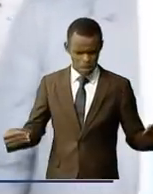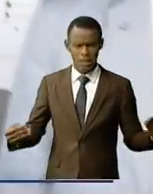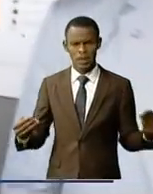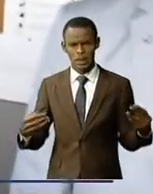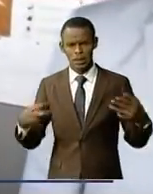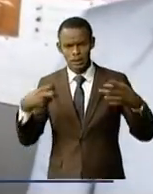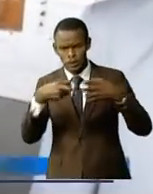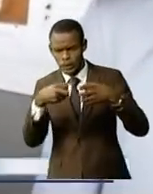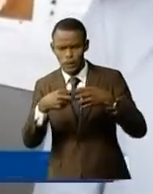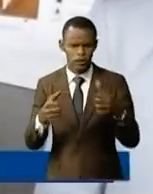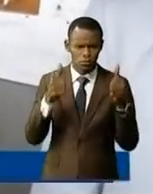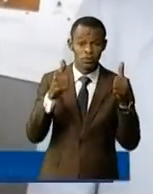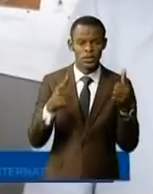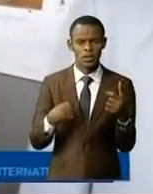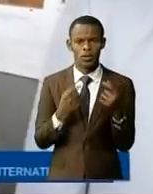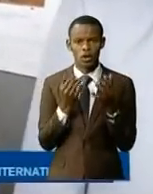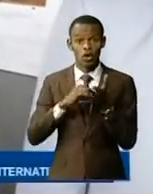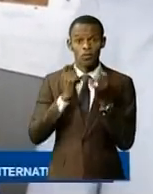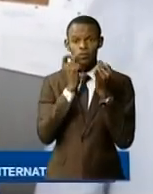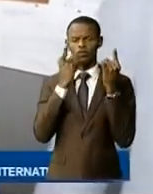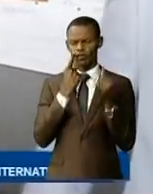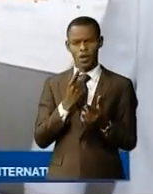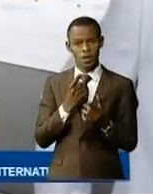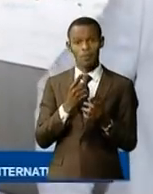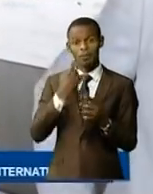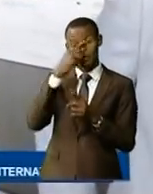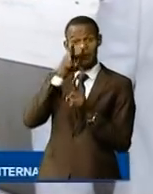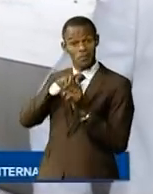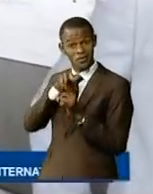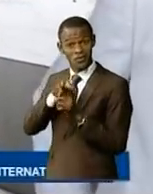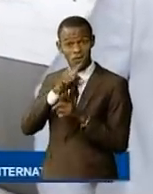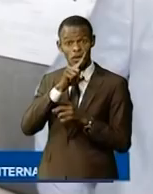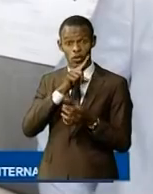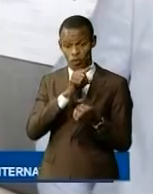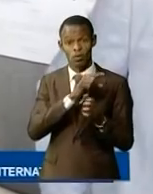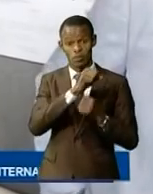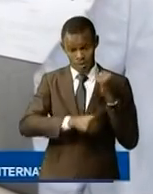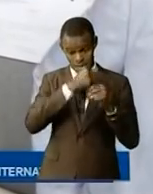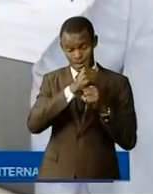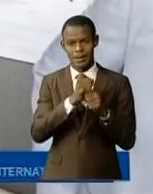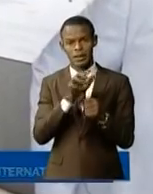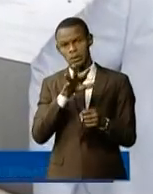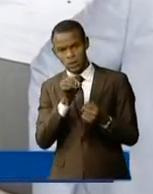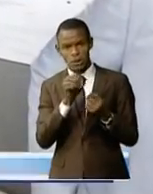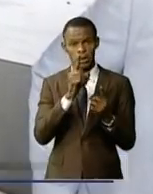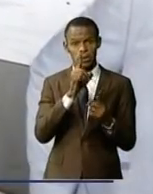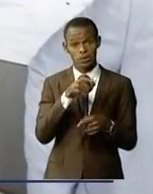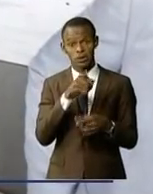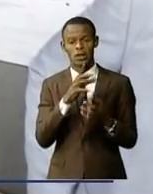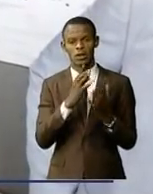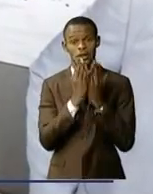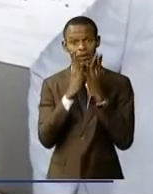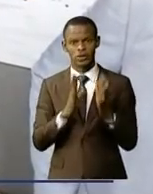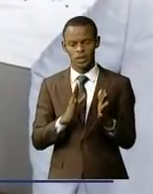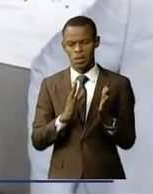agréablement surpris d'apprendre, pour une prévision annuelle de 50 à 100 étudiants, nous sommes informés qu'on est passé à plus ou moins